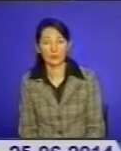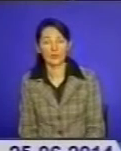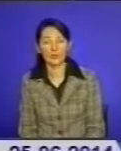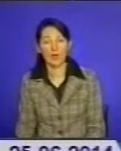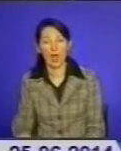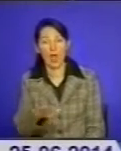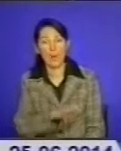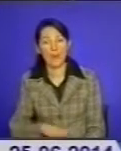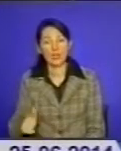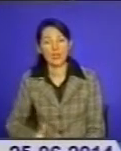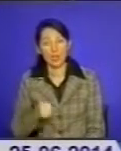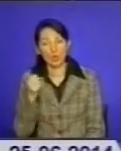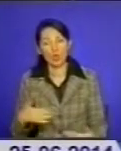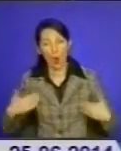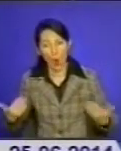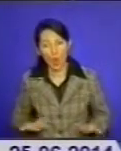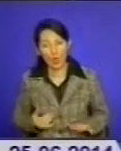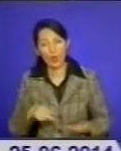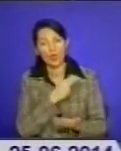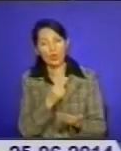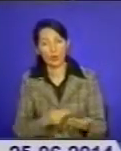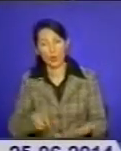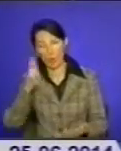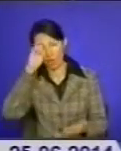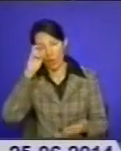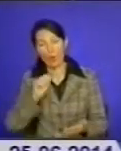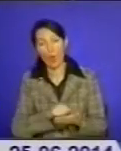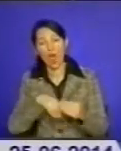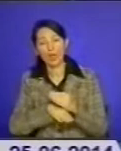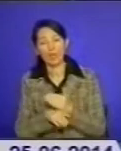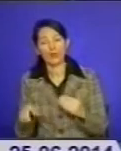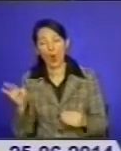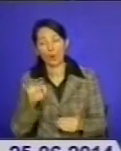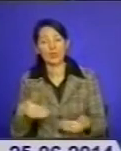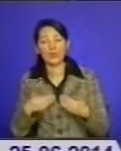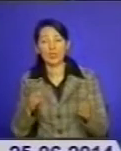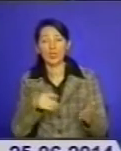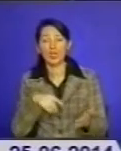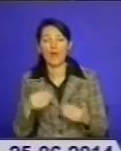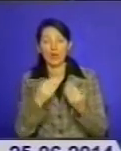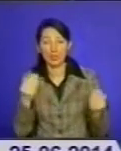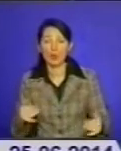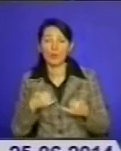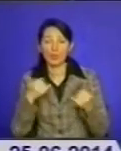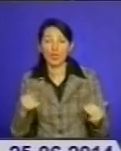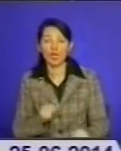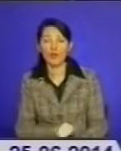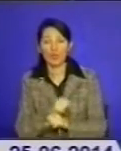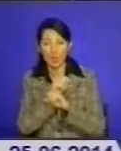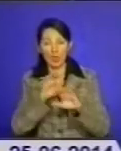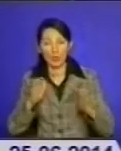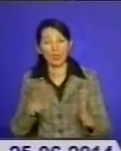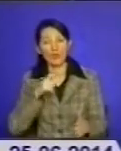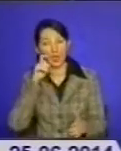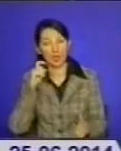Майдан Гідності ожив у живописі. У Державному архіві області відкрили виставку, присвячену революційним подіям в Україні.